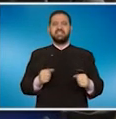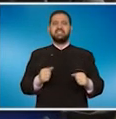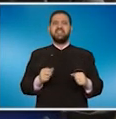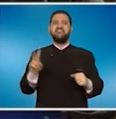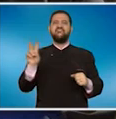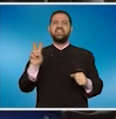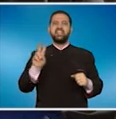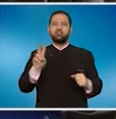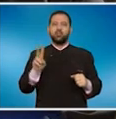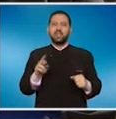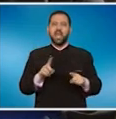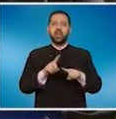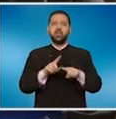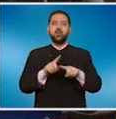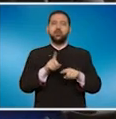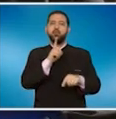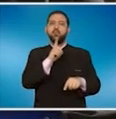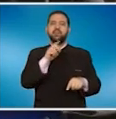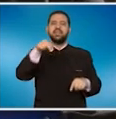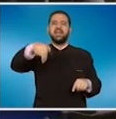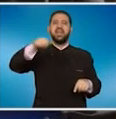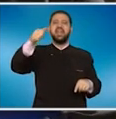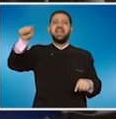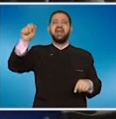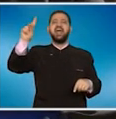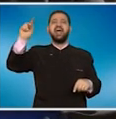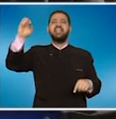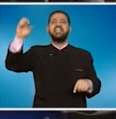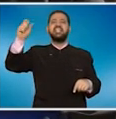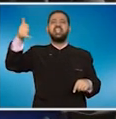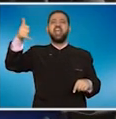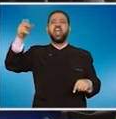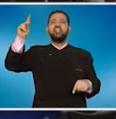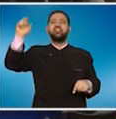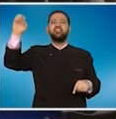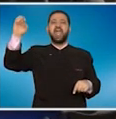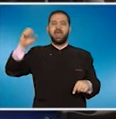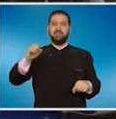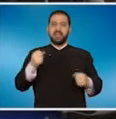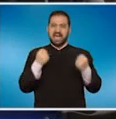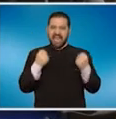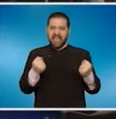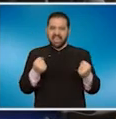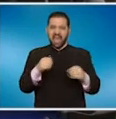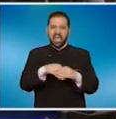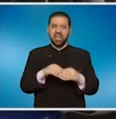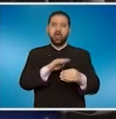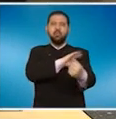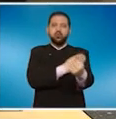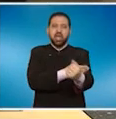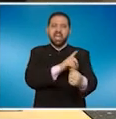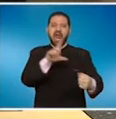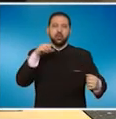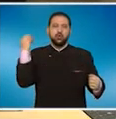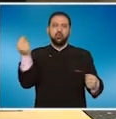această virtute cardinală numită nădejdea. Deci coiful mântuirii înseamnă ca partea, vedeți, superioară cumva,